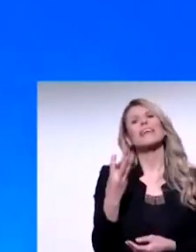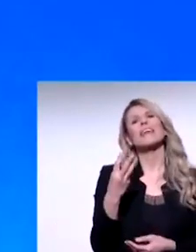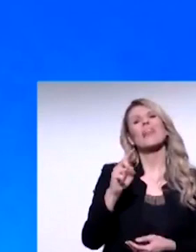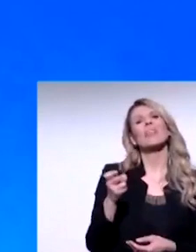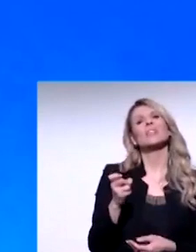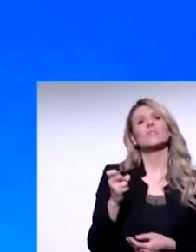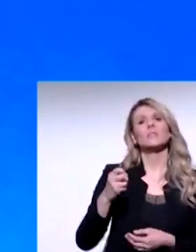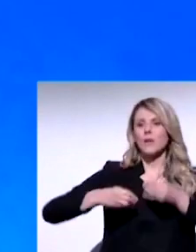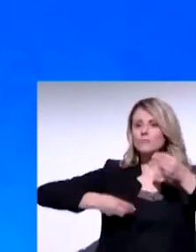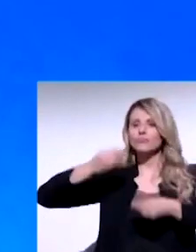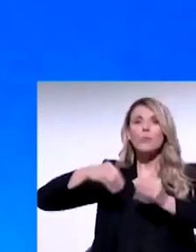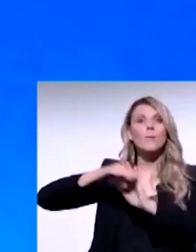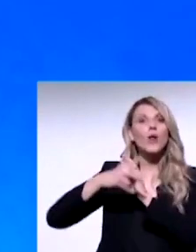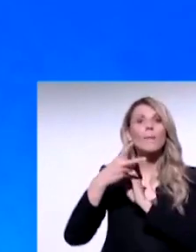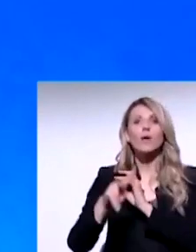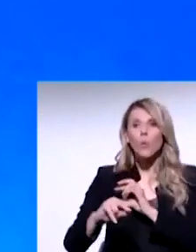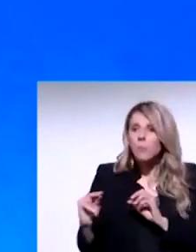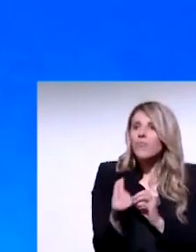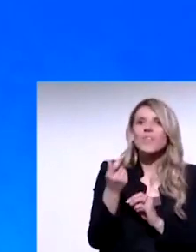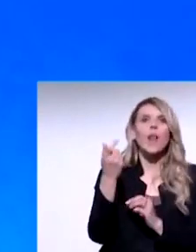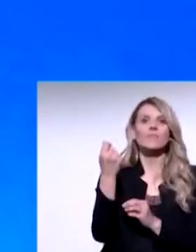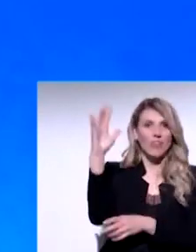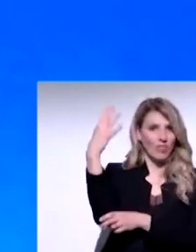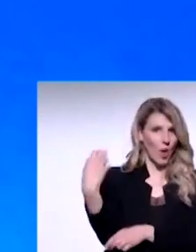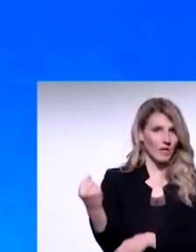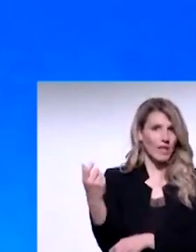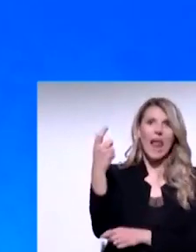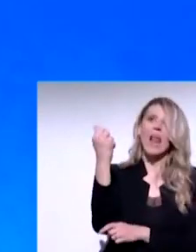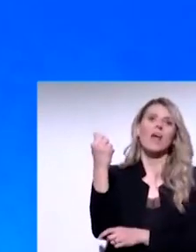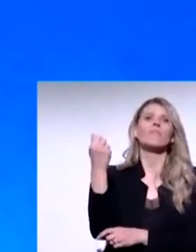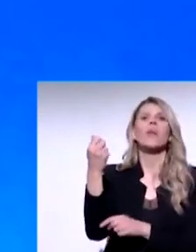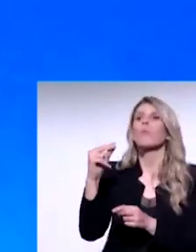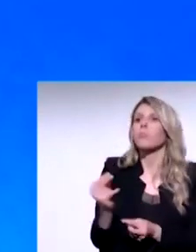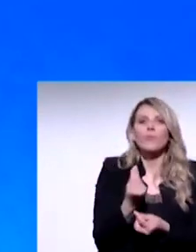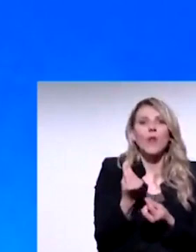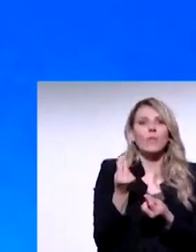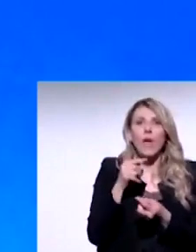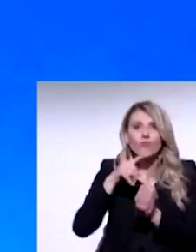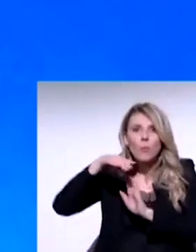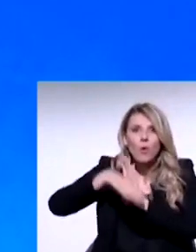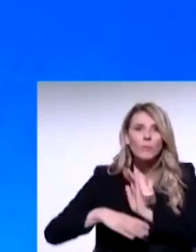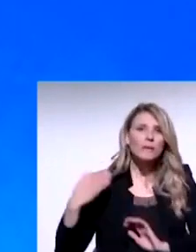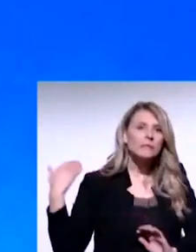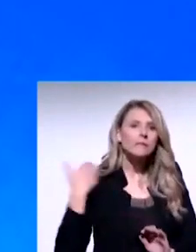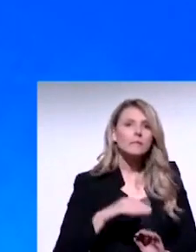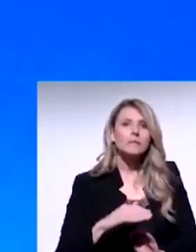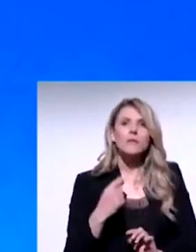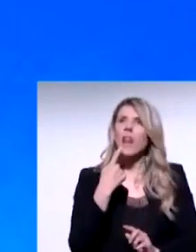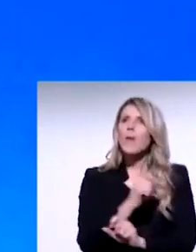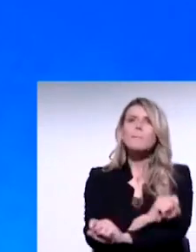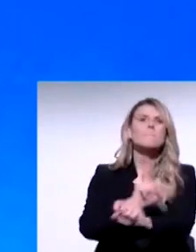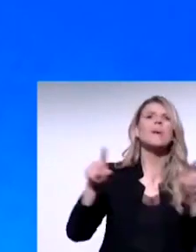λεφτόδεντρο και ζητά ο αθεόφοβος δικαιοσύνη παντού. Παντού εκτός από δίπλα του όπου έχει το